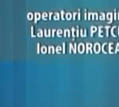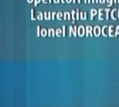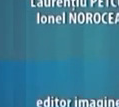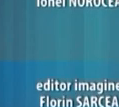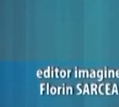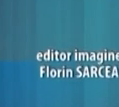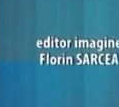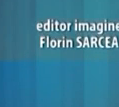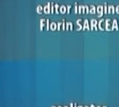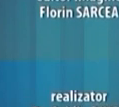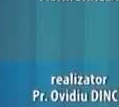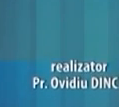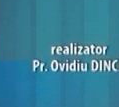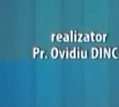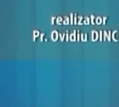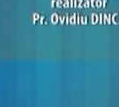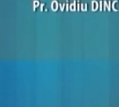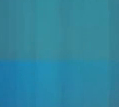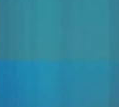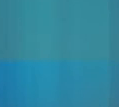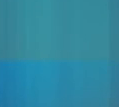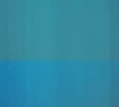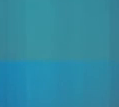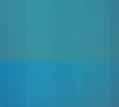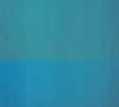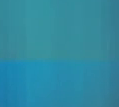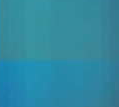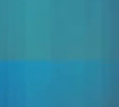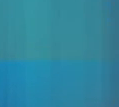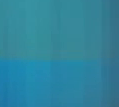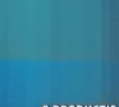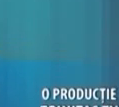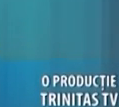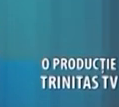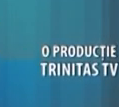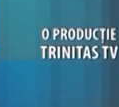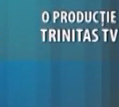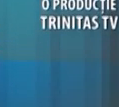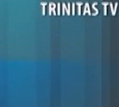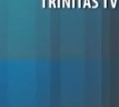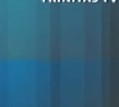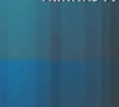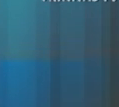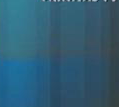zmerenie sau de... Tu însuți de discreție în legătură cu Dumnezeu, că altfel nu prinzi nimic. Așa să dea Dumnezeu să